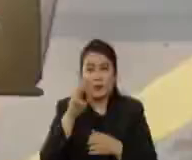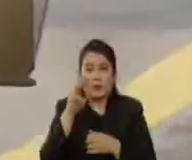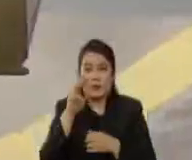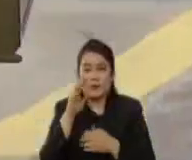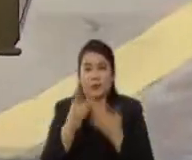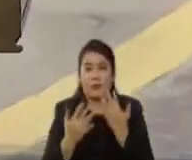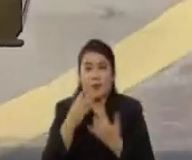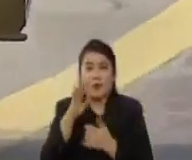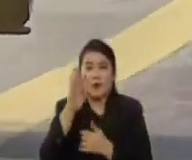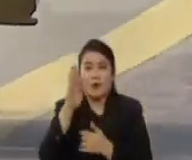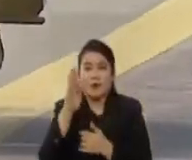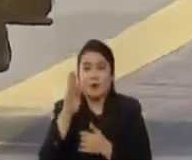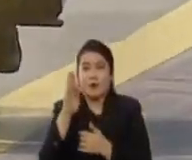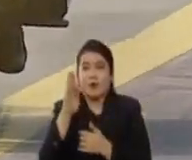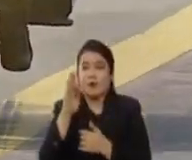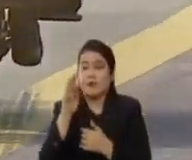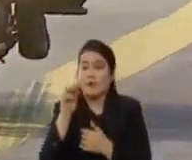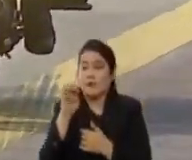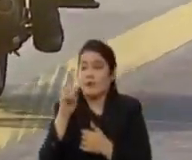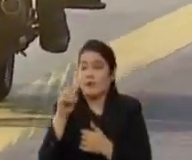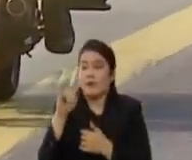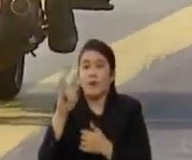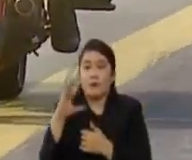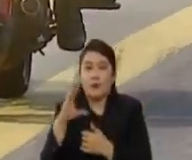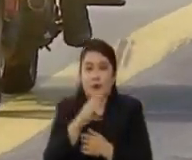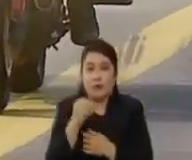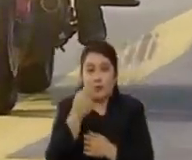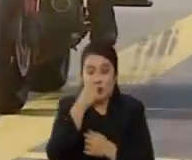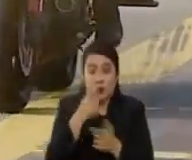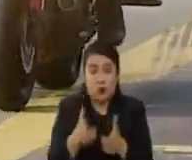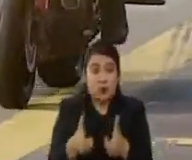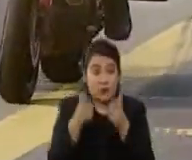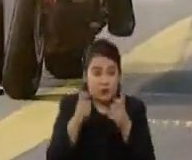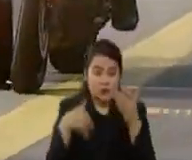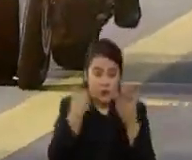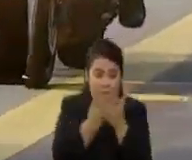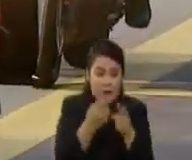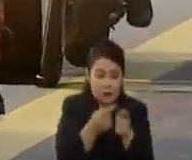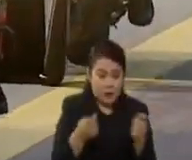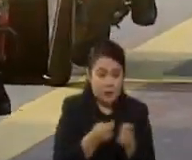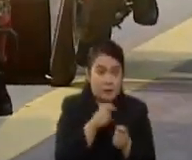motor rescue yang digunakan untuk sampai lebih pantas ke lokasi insiden.